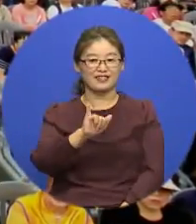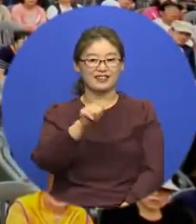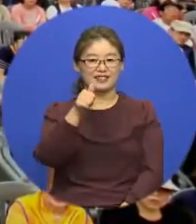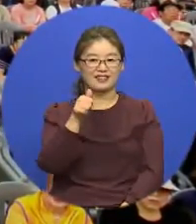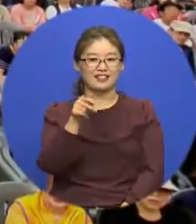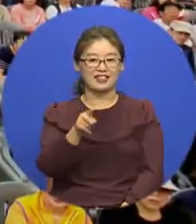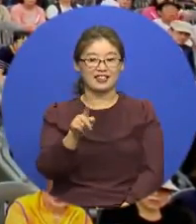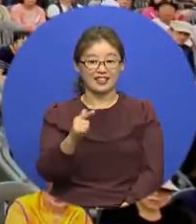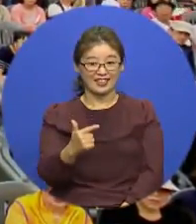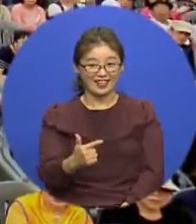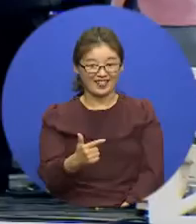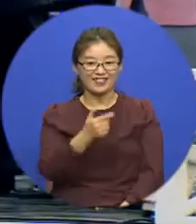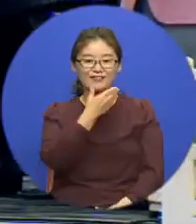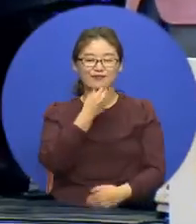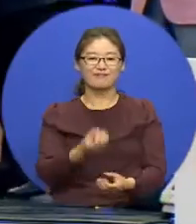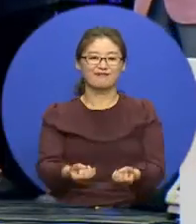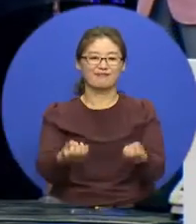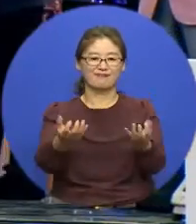김지현님 축하드리겠습니다.